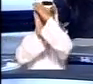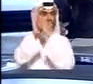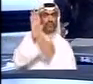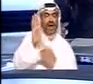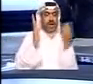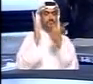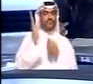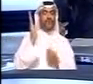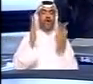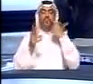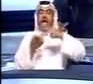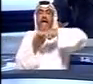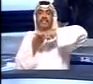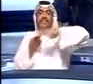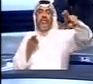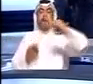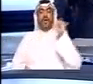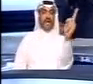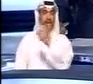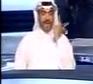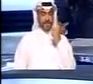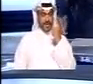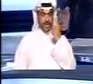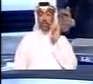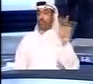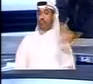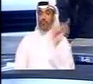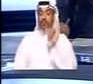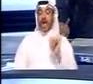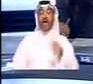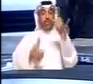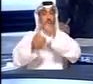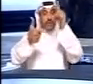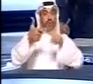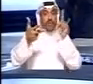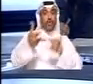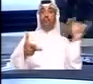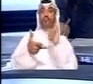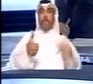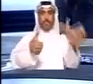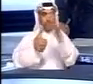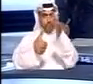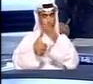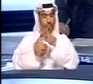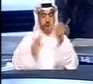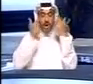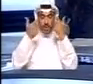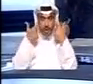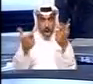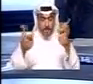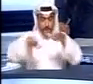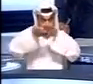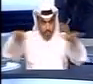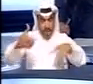العالمي. ويقوم المؤشر بتصنيف دول العالم بالأخذ في الاعتبار ثلاثة معايير رئيسية، هي مستوى الأمن والأمان في